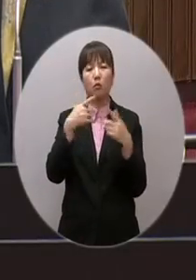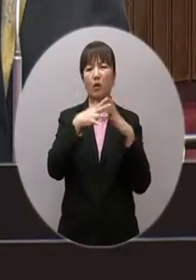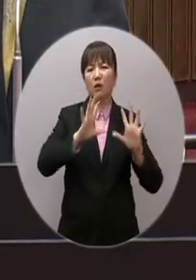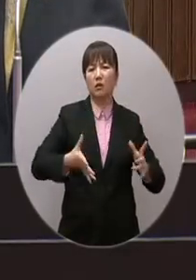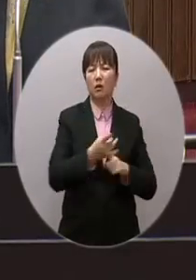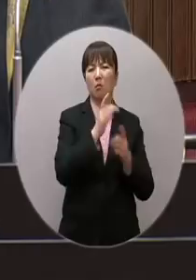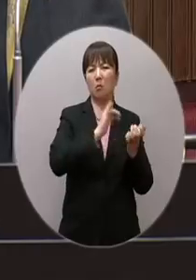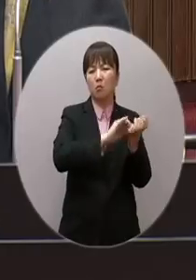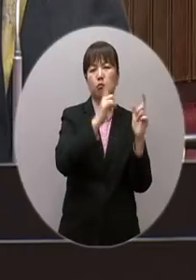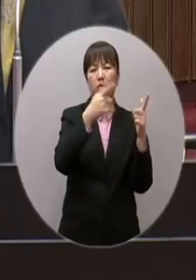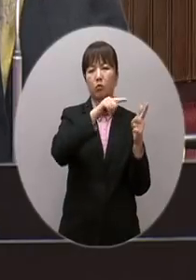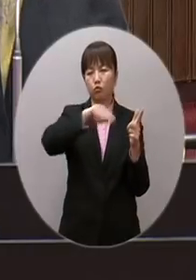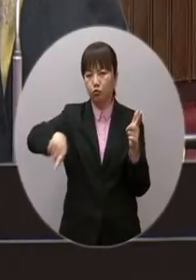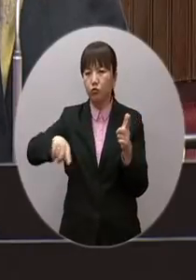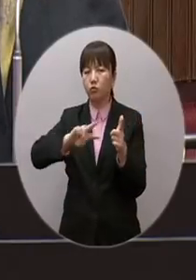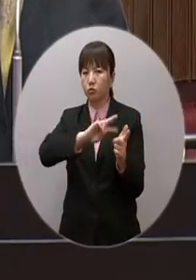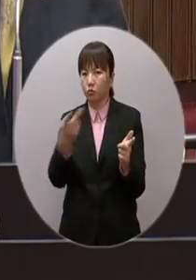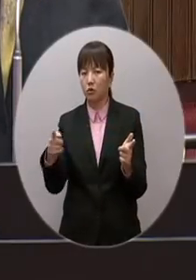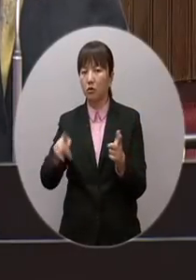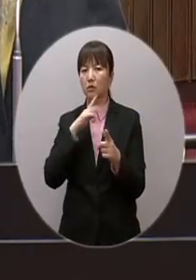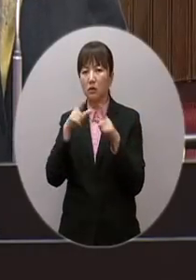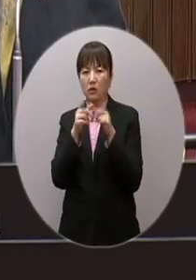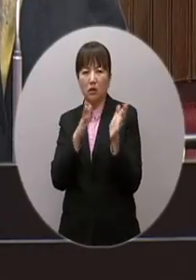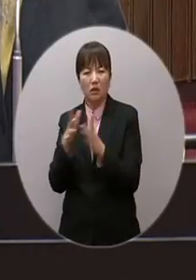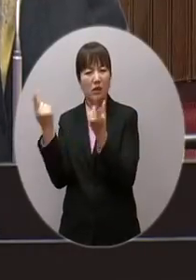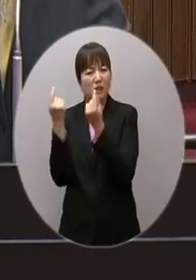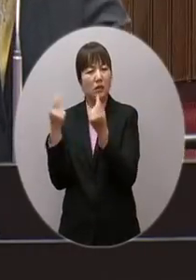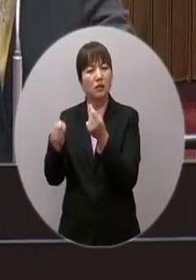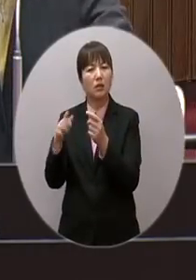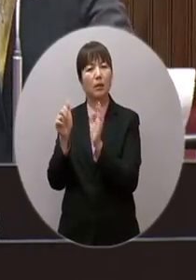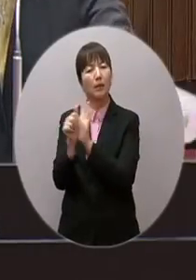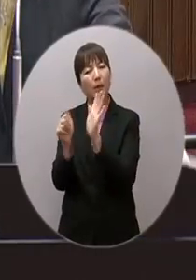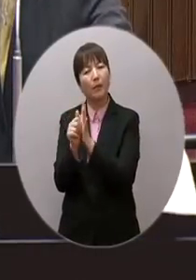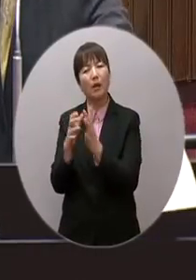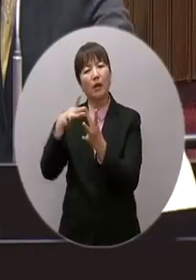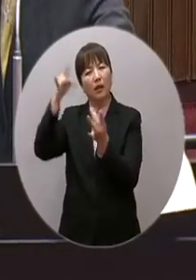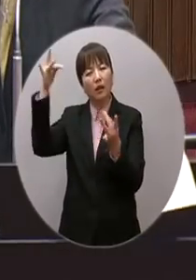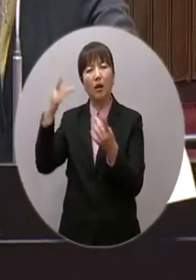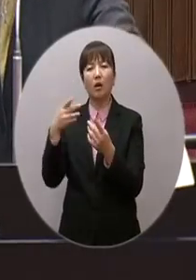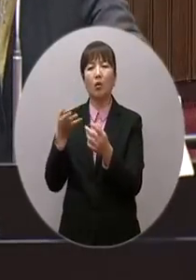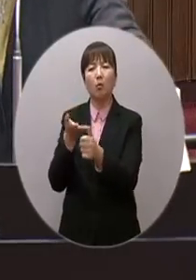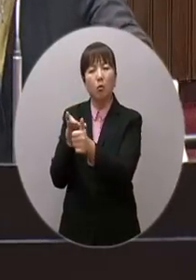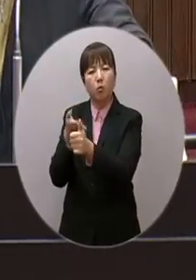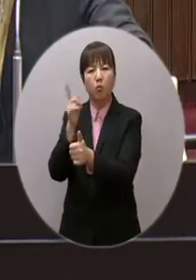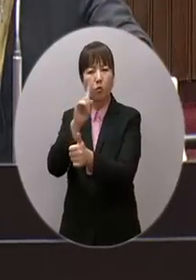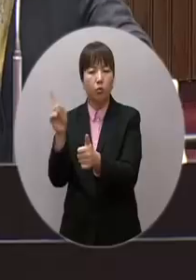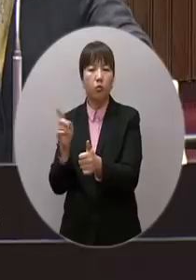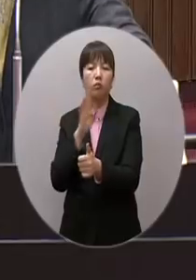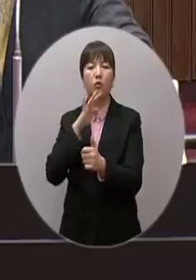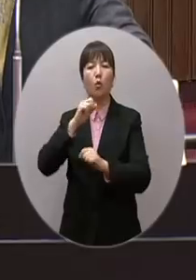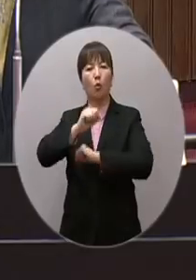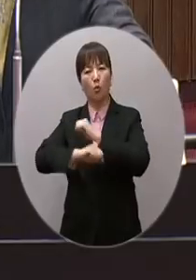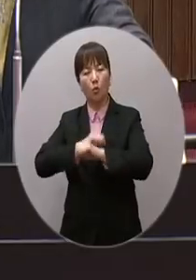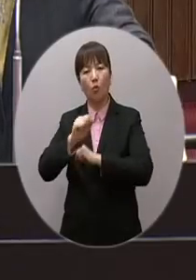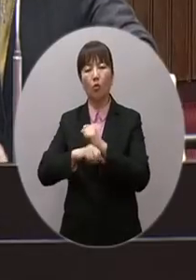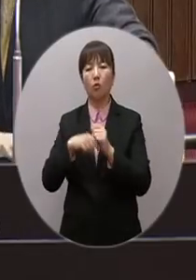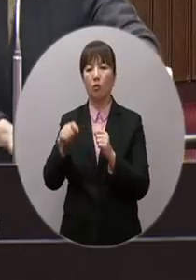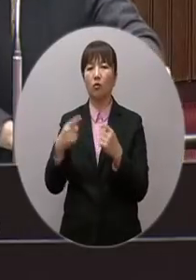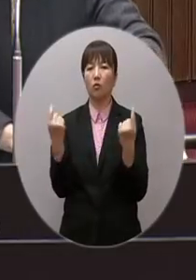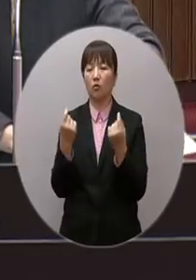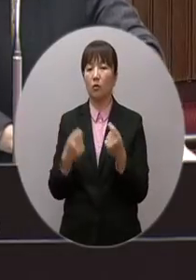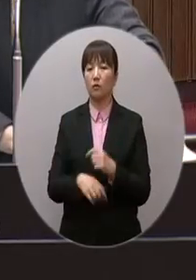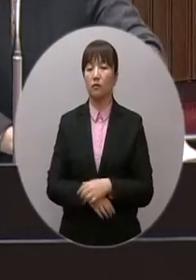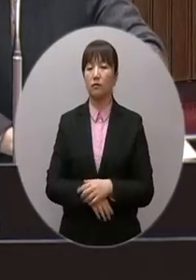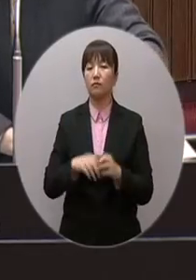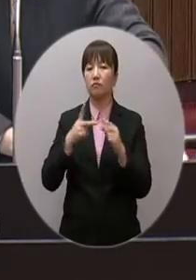精神科医师，你来接受我们的这个这一类的好灵疗等等。那他们也有一些活动，这个活动